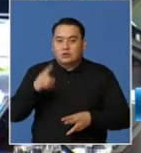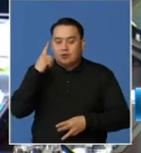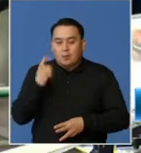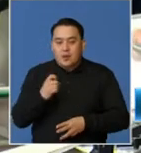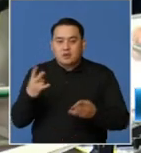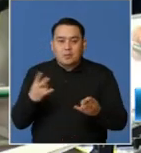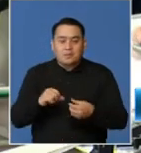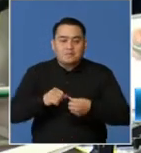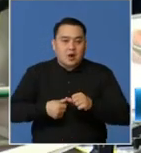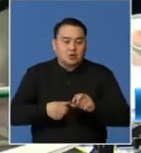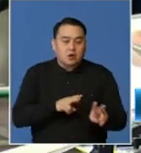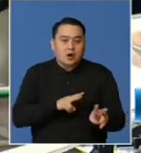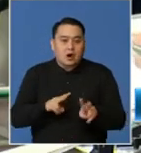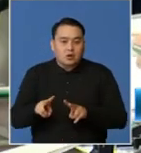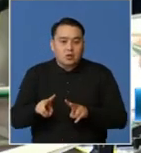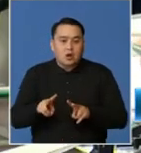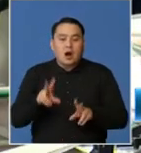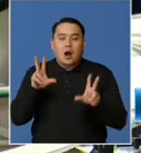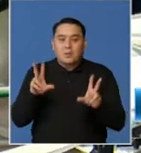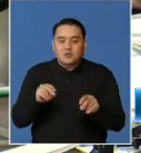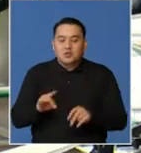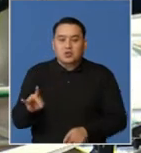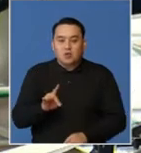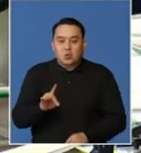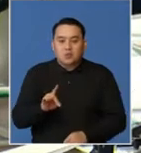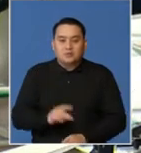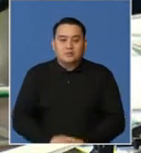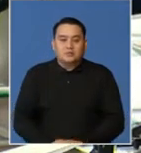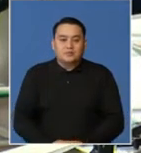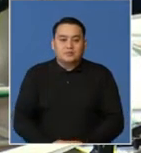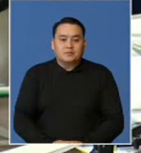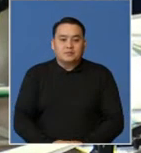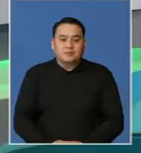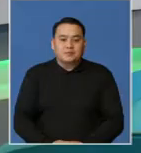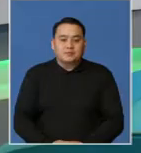это и постоянно держать на контроле обещания регионов.